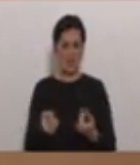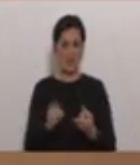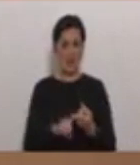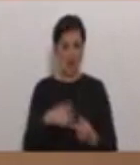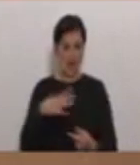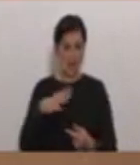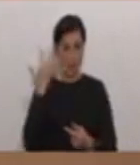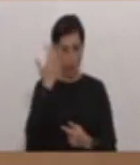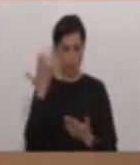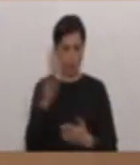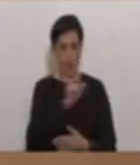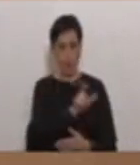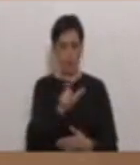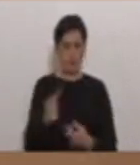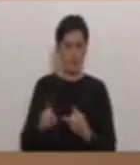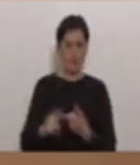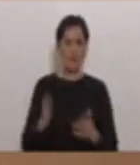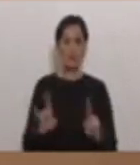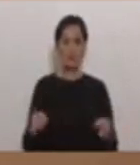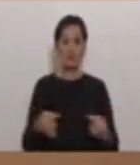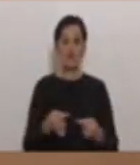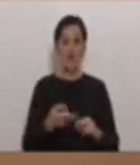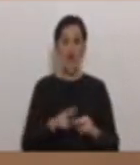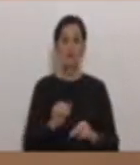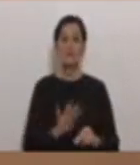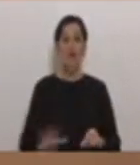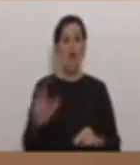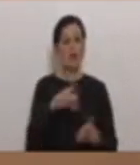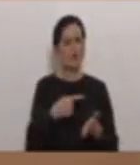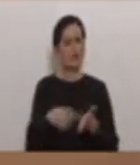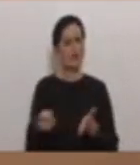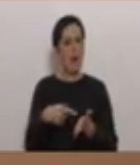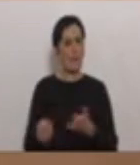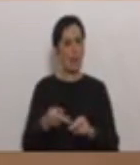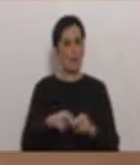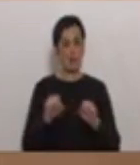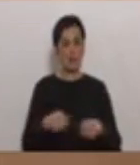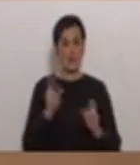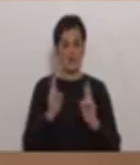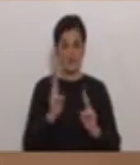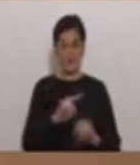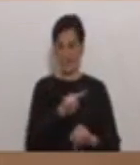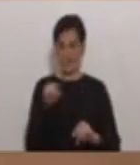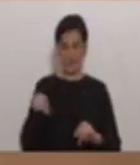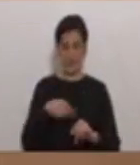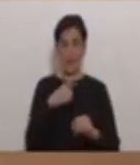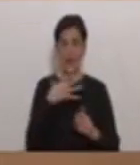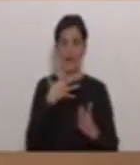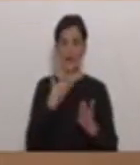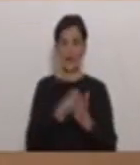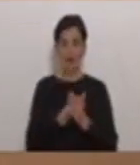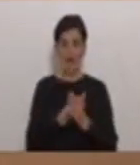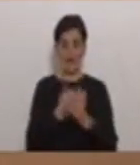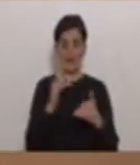ოცნებასთან ადამიანები. Და შესაბამისად, ეს ევროპა გამორიცხავს ამ შესაძლებლობას. Ამიტომ, თუ ვინმე იქცა თავარ დაბრკოლებად